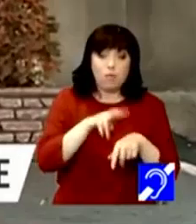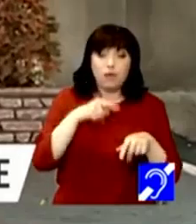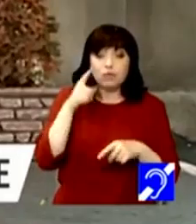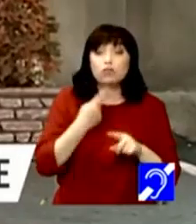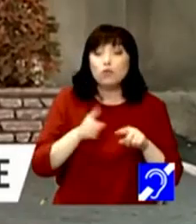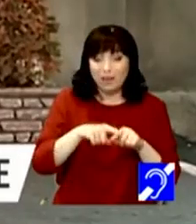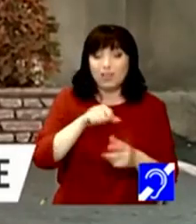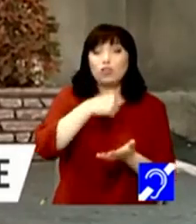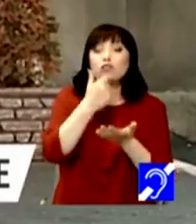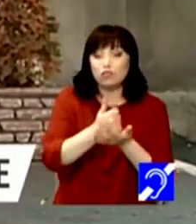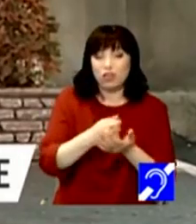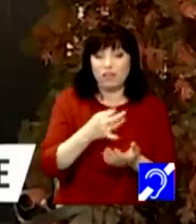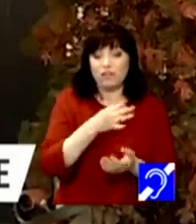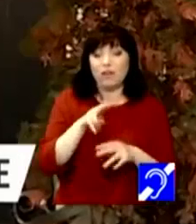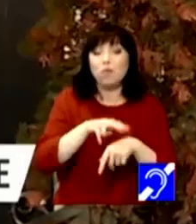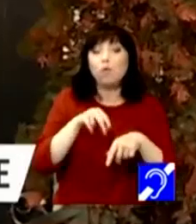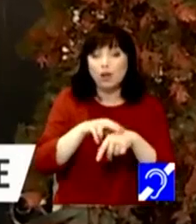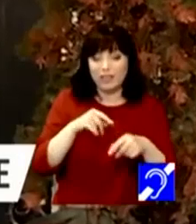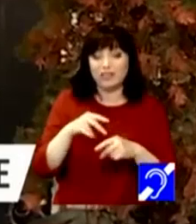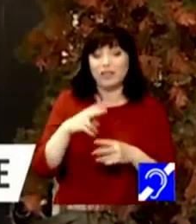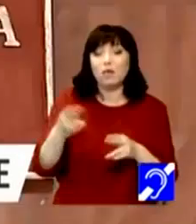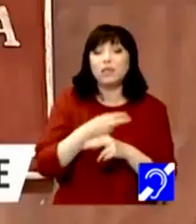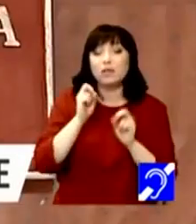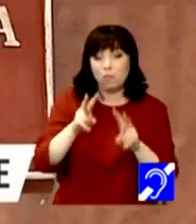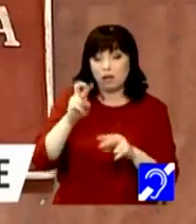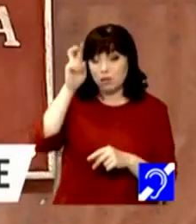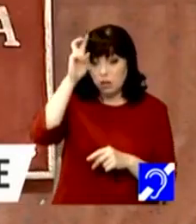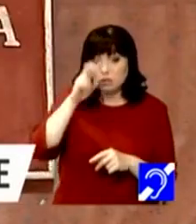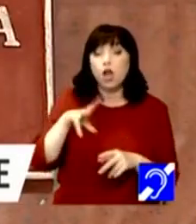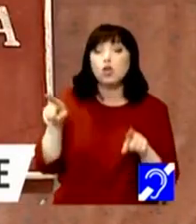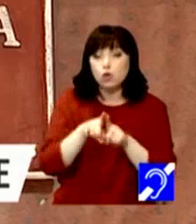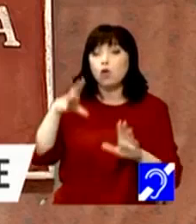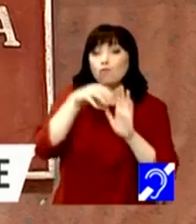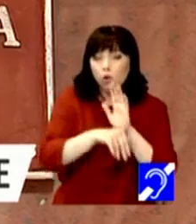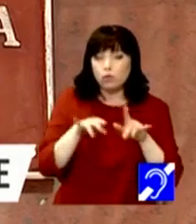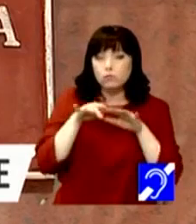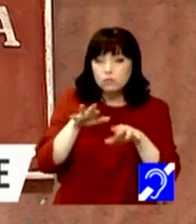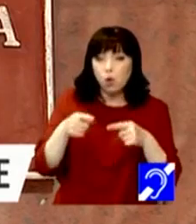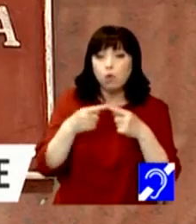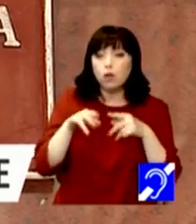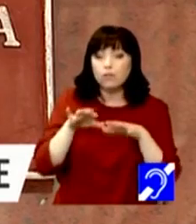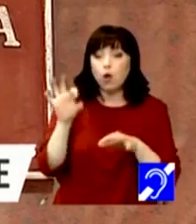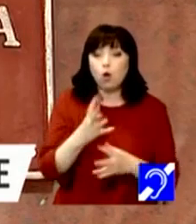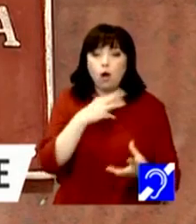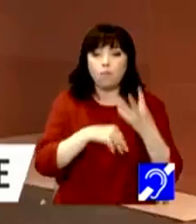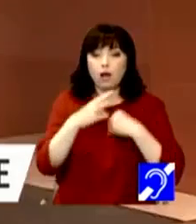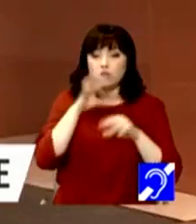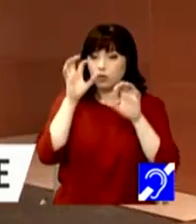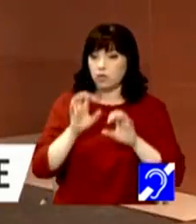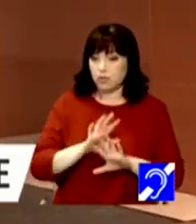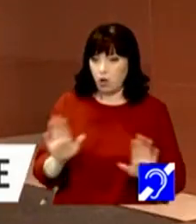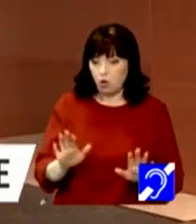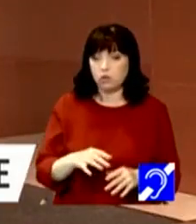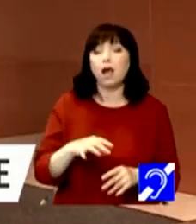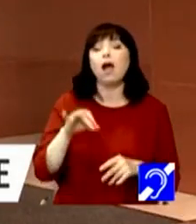de direcție al Inspectoratului Național de Securitate Publică mai este vizat și într-o anchetă pentru îmbogățire ilicită. Procurorii